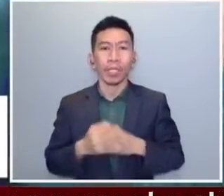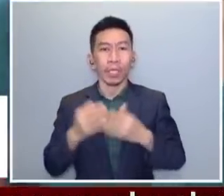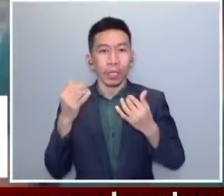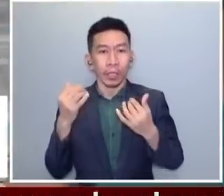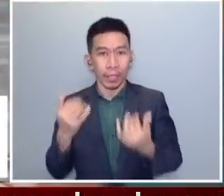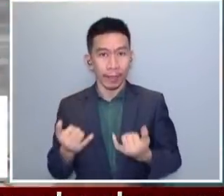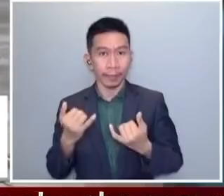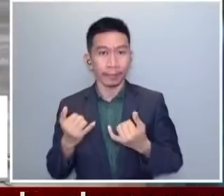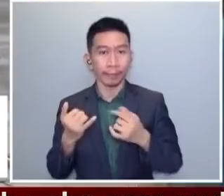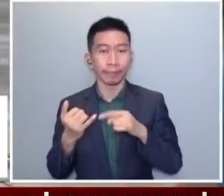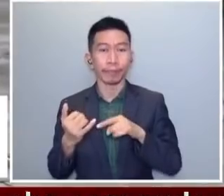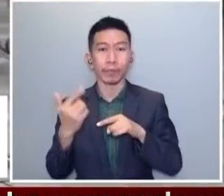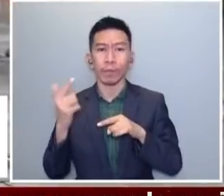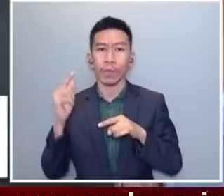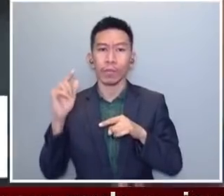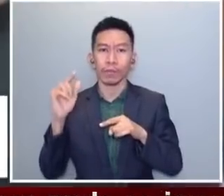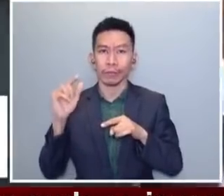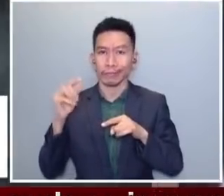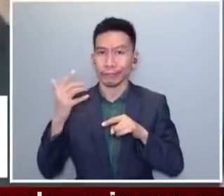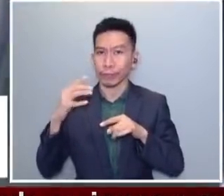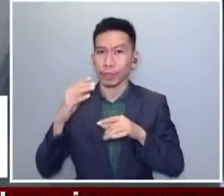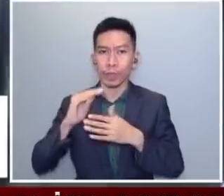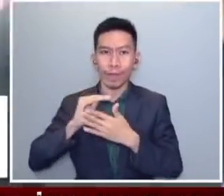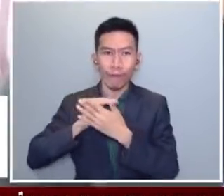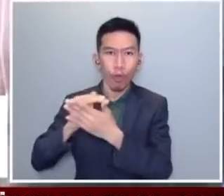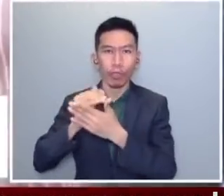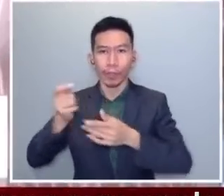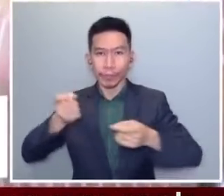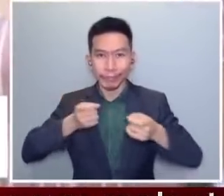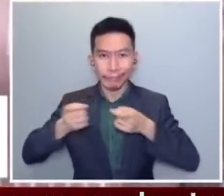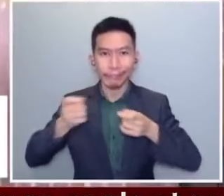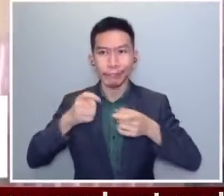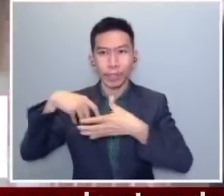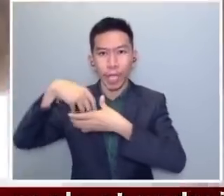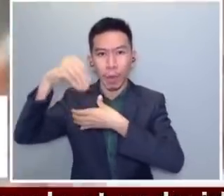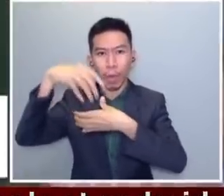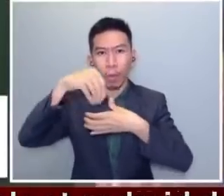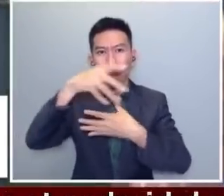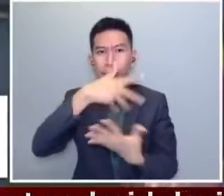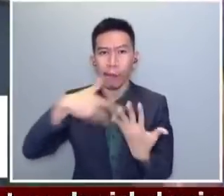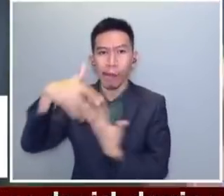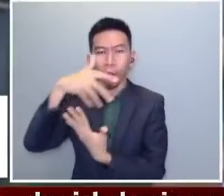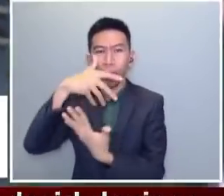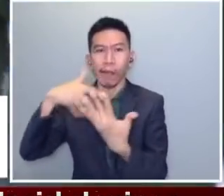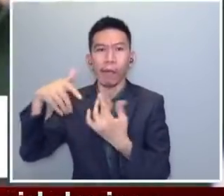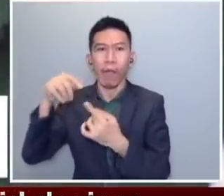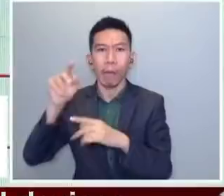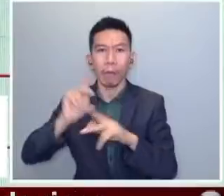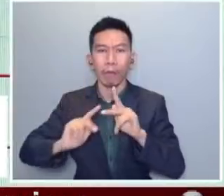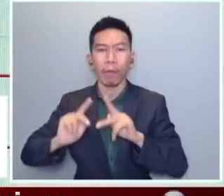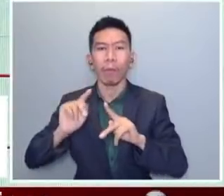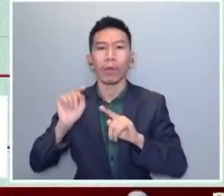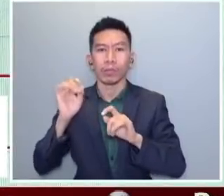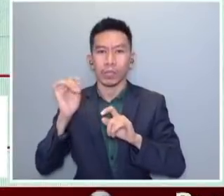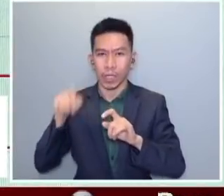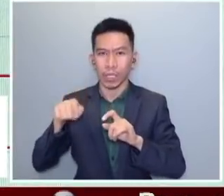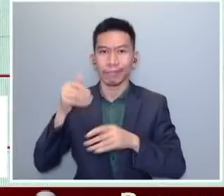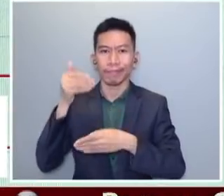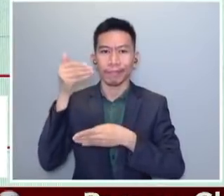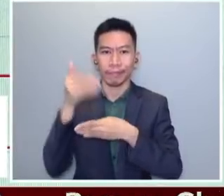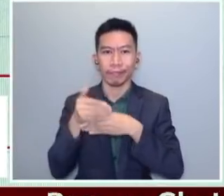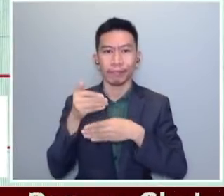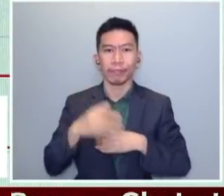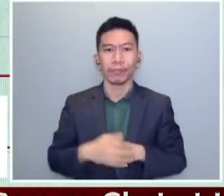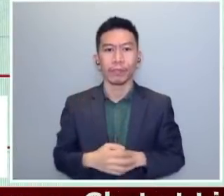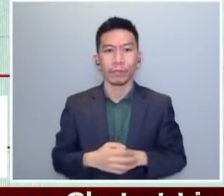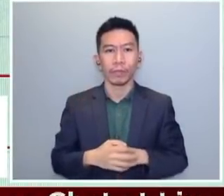mobility o paggalaw ng mga tao na siyang pangunahing mitya ng hawahan, lockdown ang kailangan. If we are going to